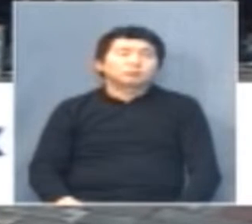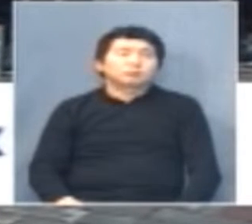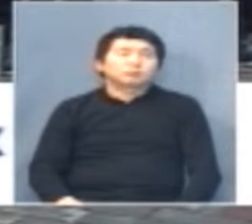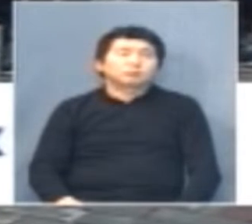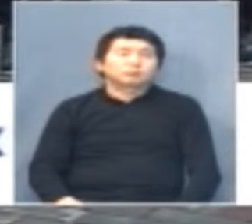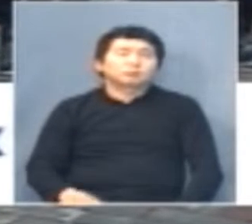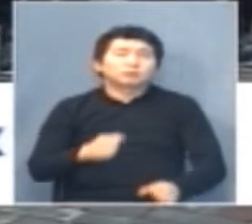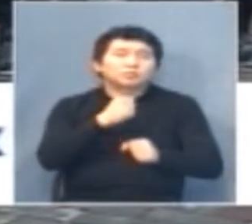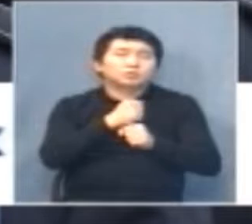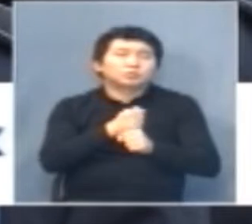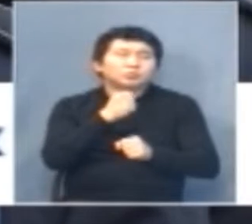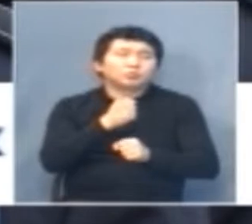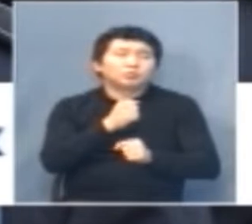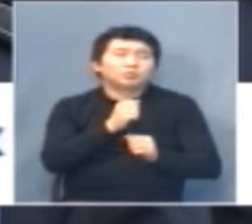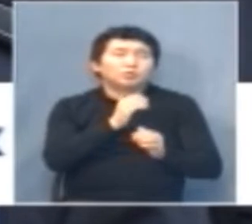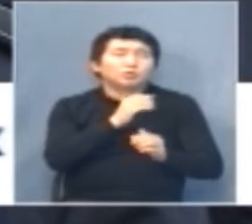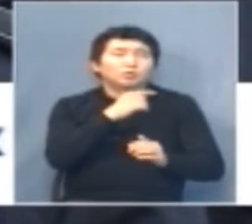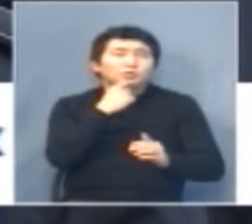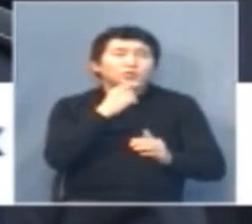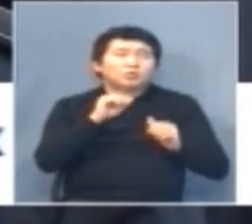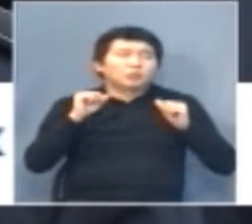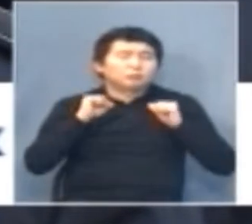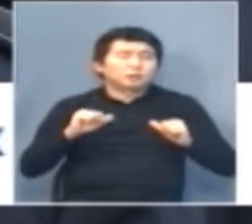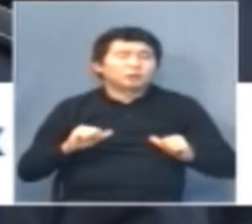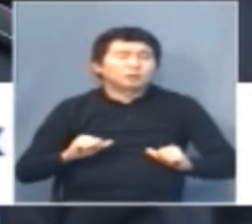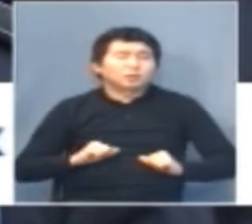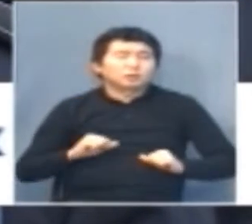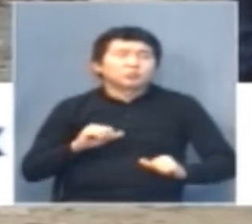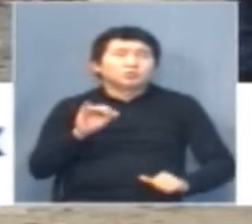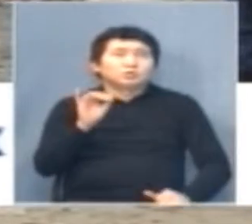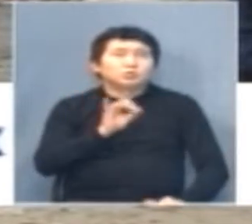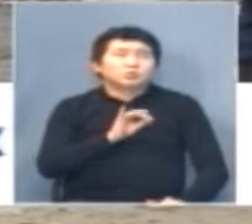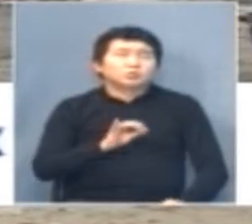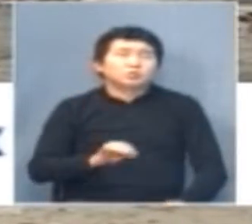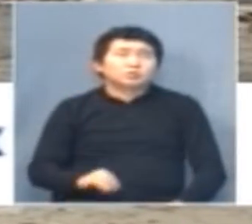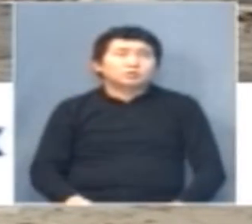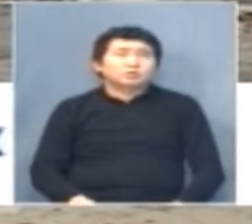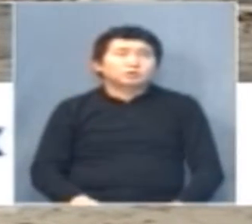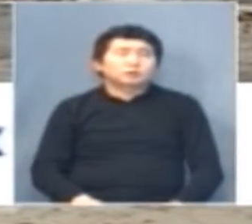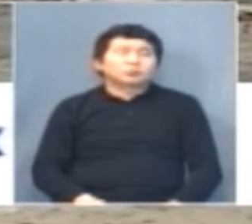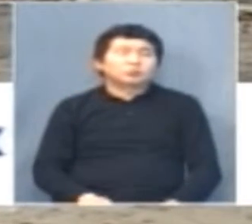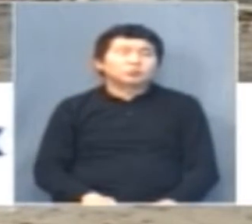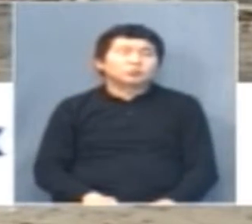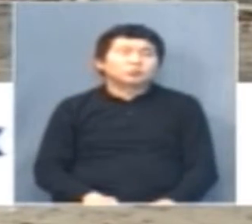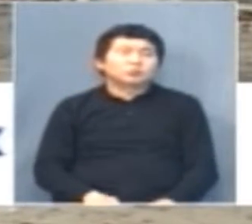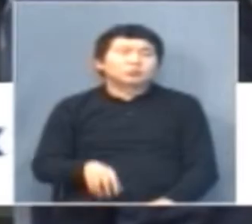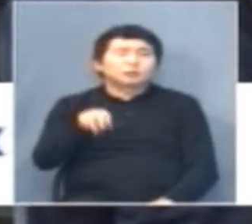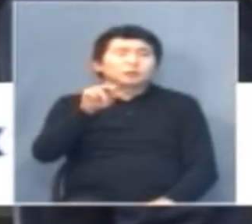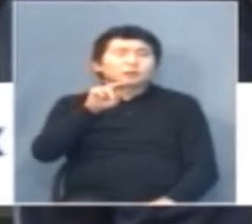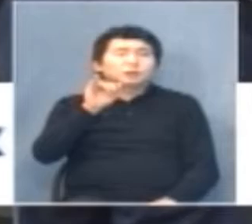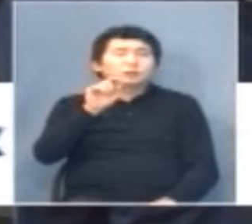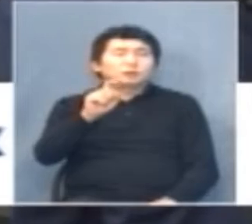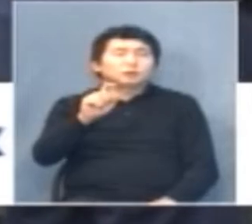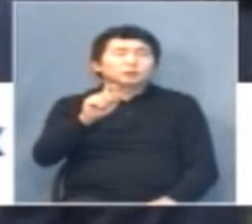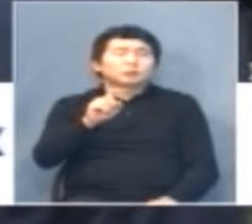Строгая дисциплина и отважный дух – одни из обязательных требований, которые предъявляют каждому военнослужащему. Многие из тех, кто